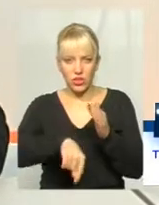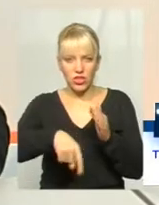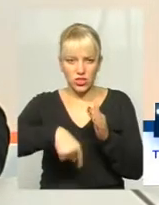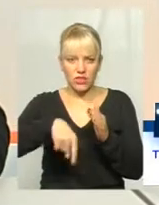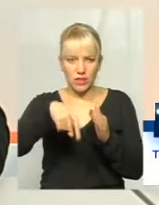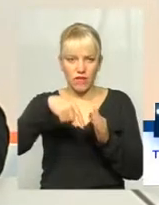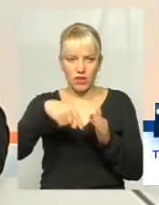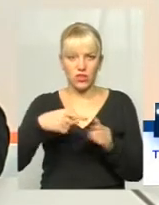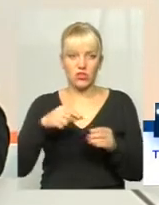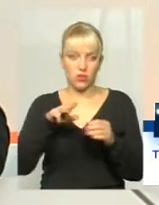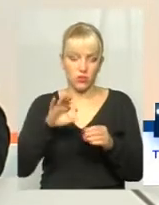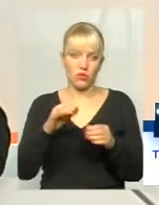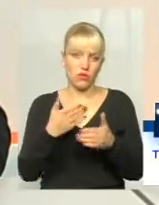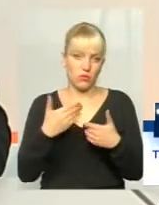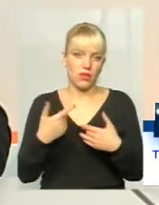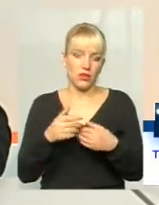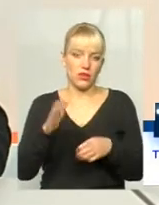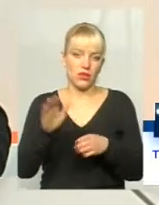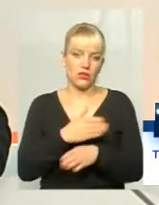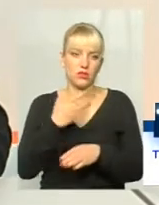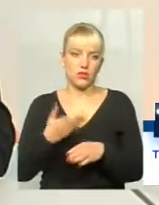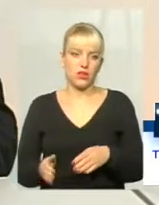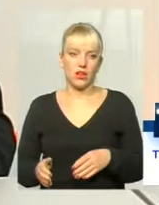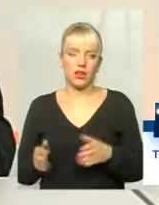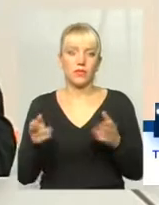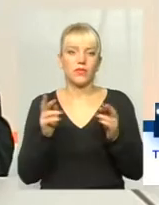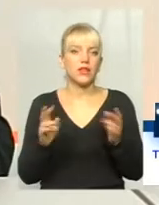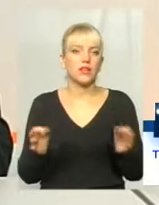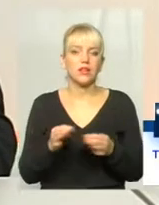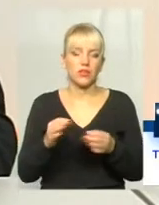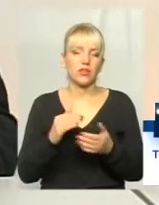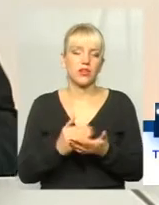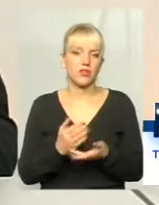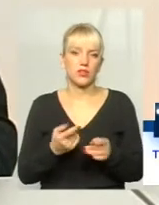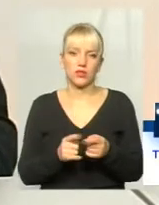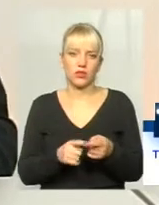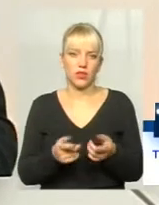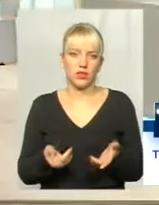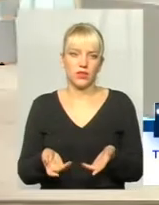скважин, те ми і розподіляємо. І в якому воно якості це все,